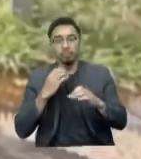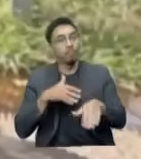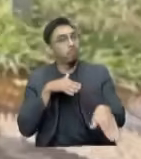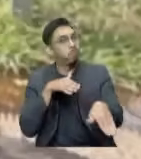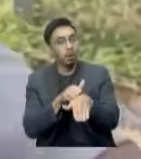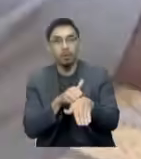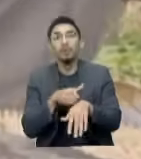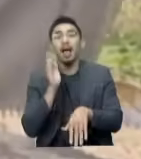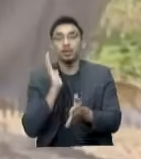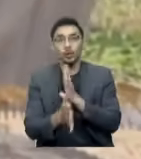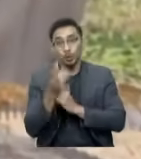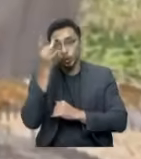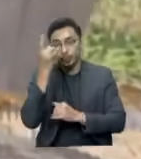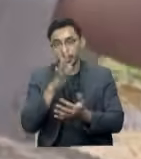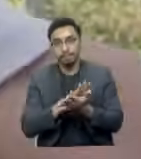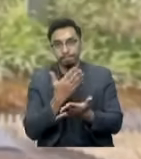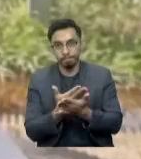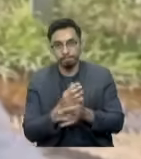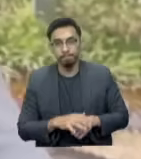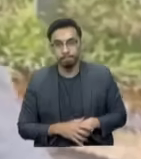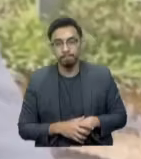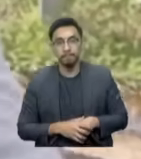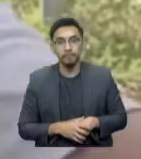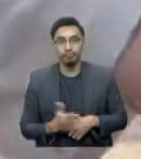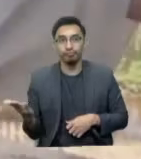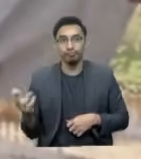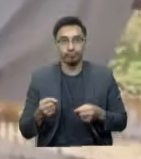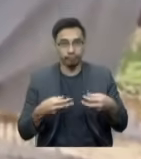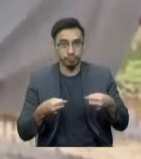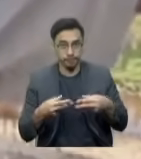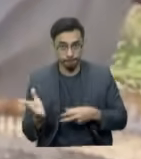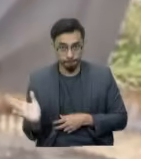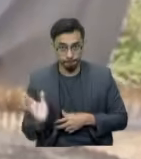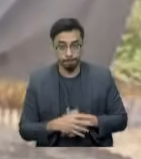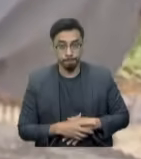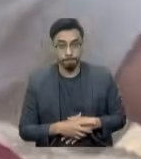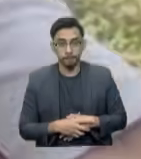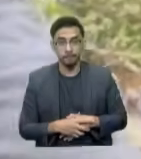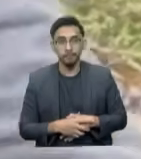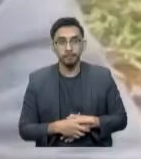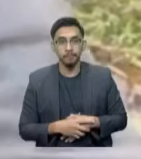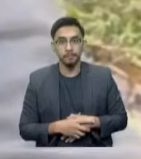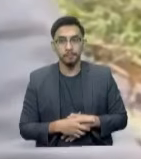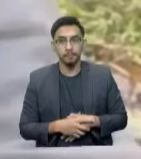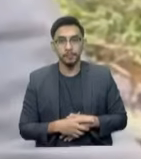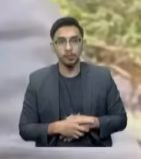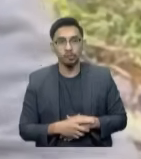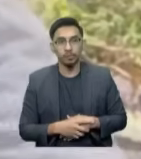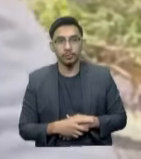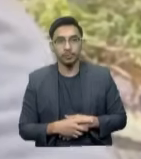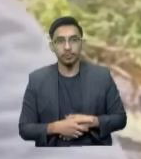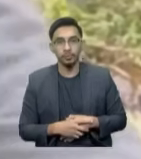Oke, balik truk ini sepapnya yang bisa. Terus? Dan itu, terus kita tahu, di situ udah